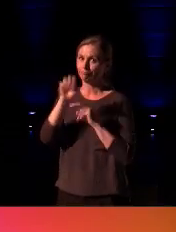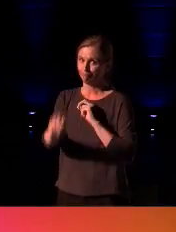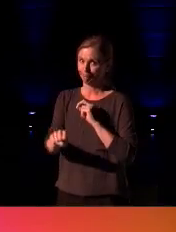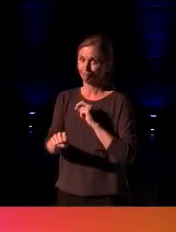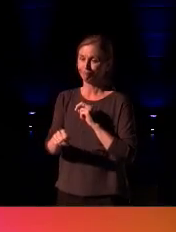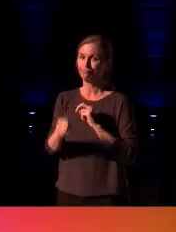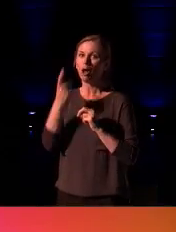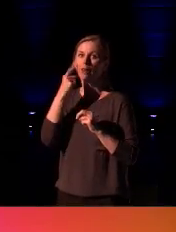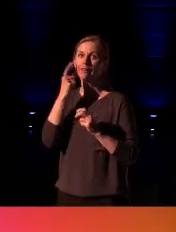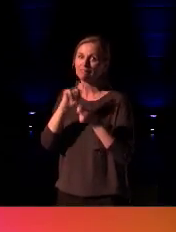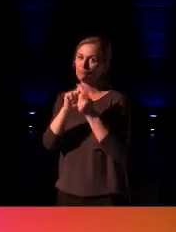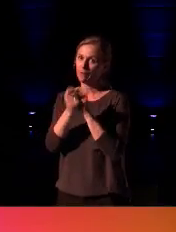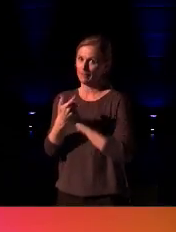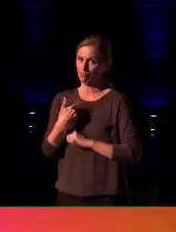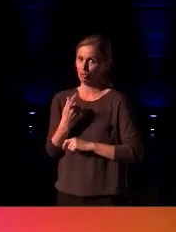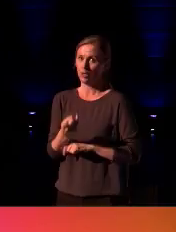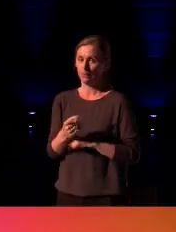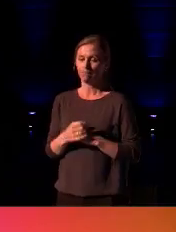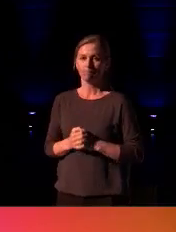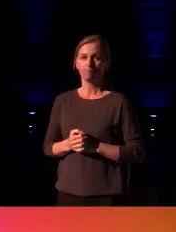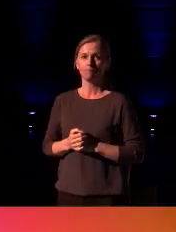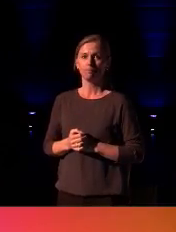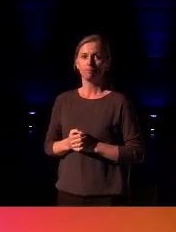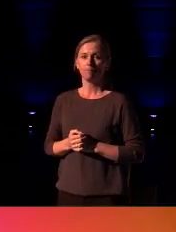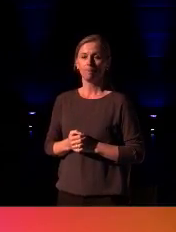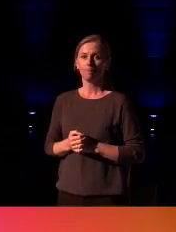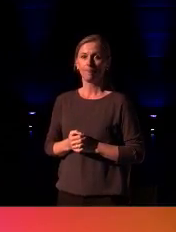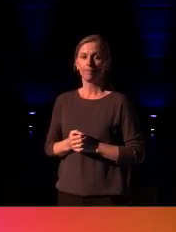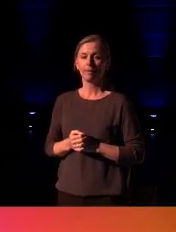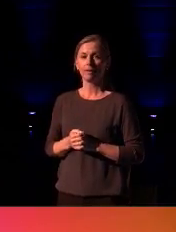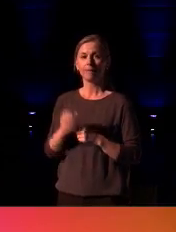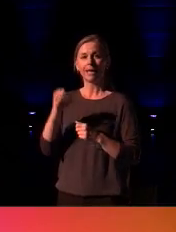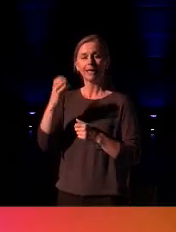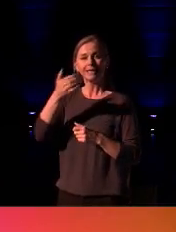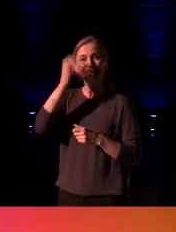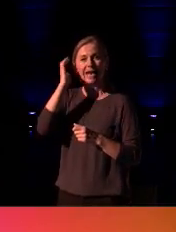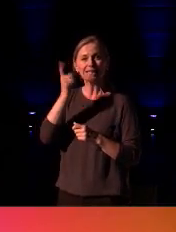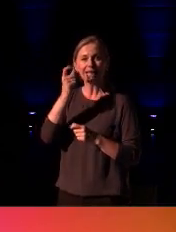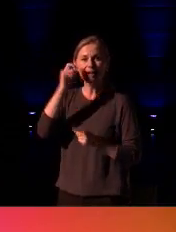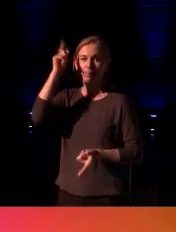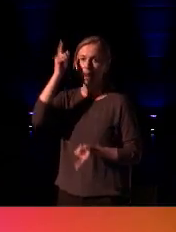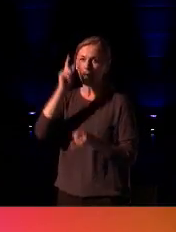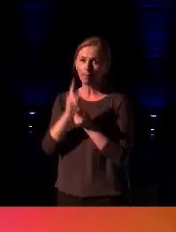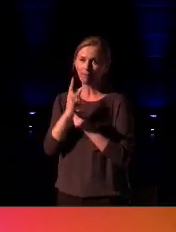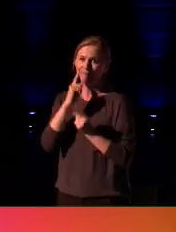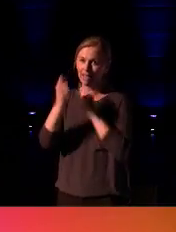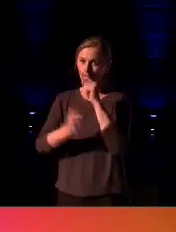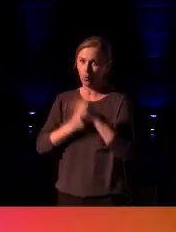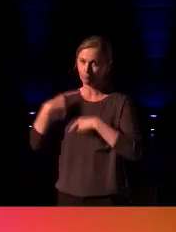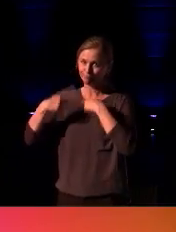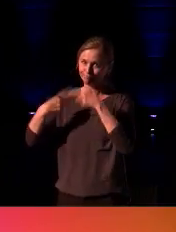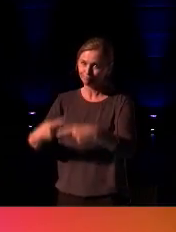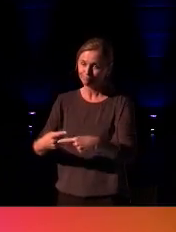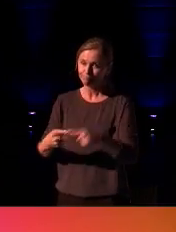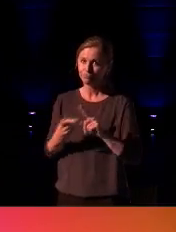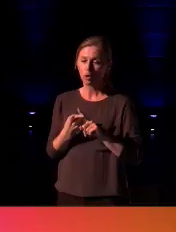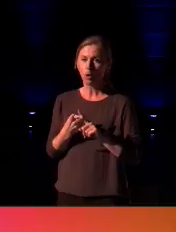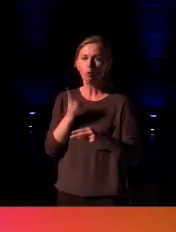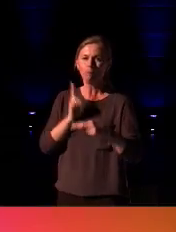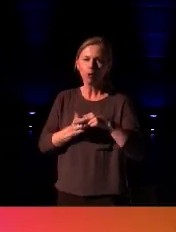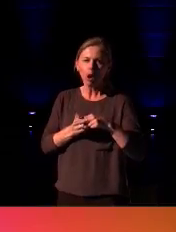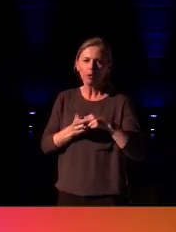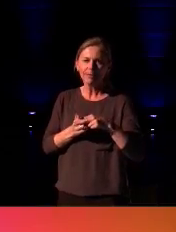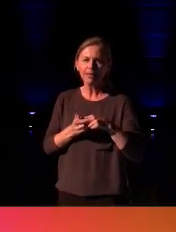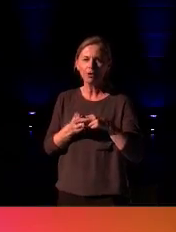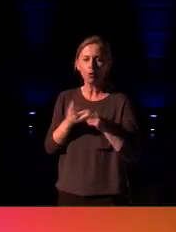for aldringsforandringer. Det blir færre hjerneceller med årene. Det blir forkalkninger